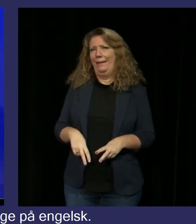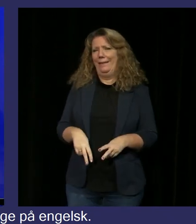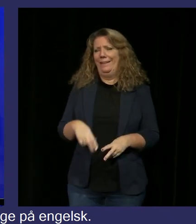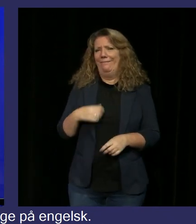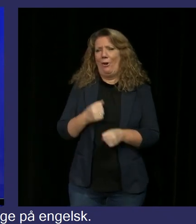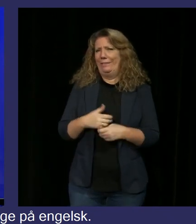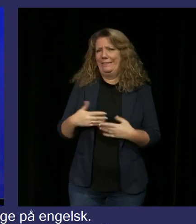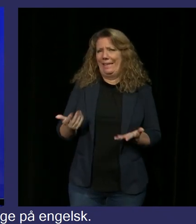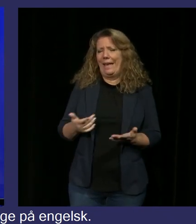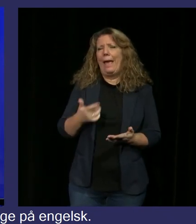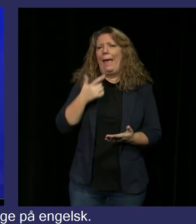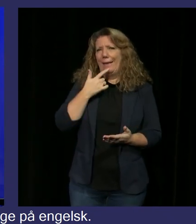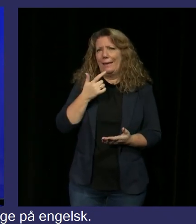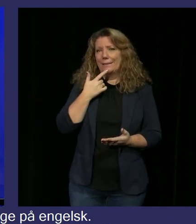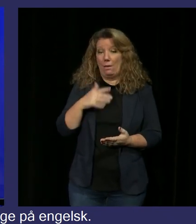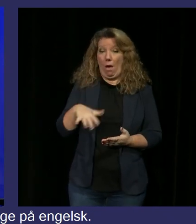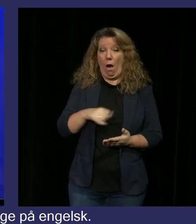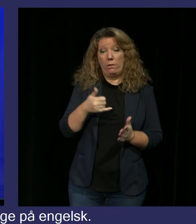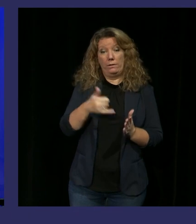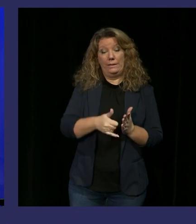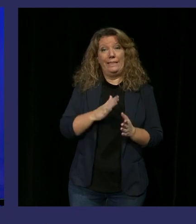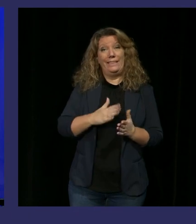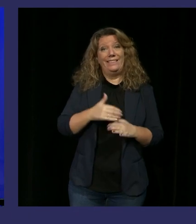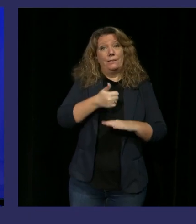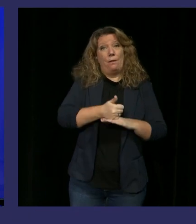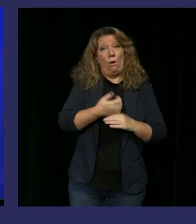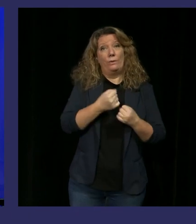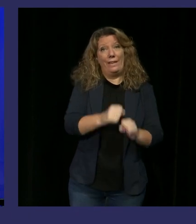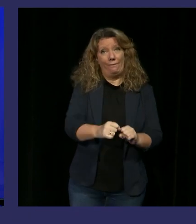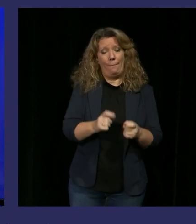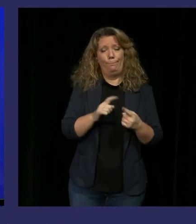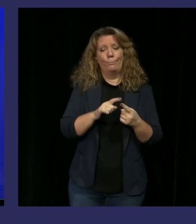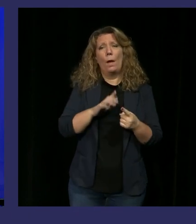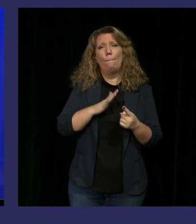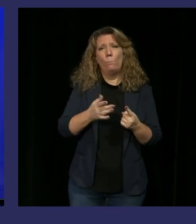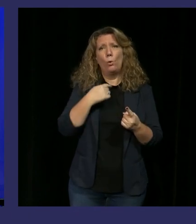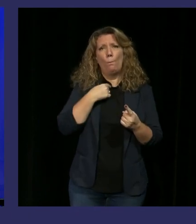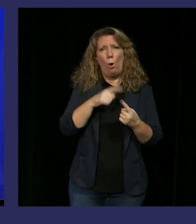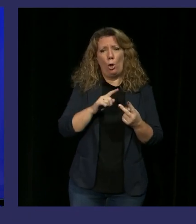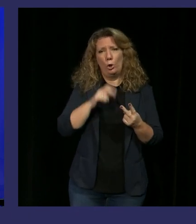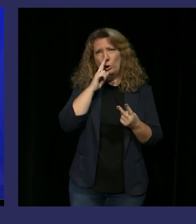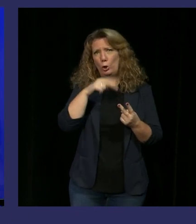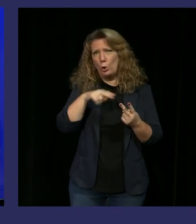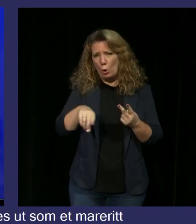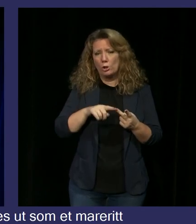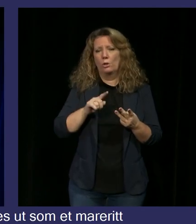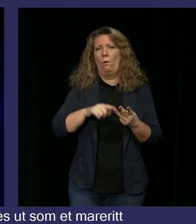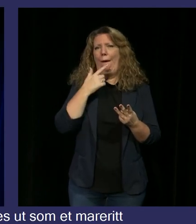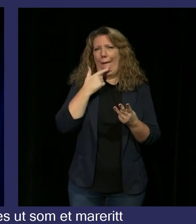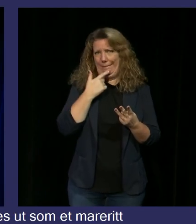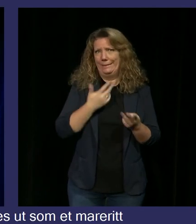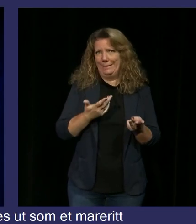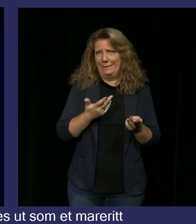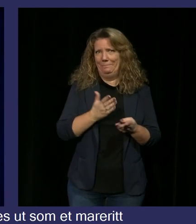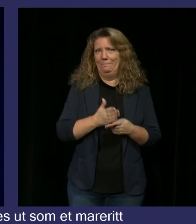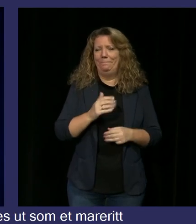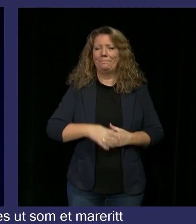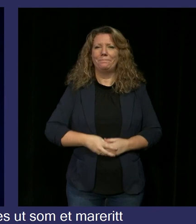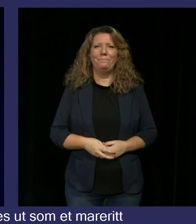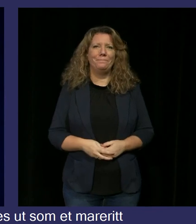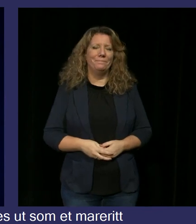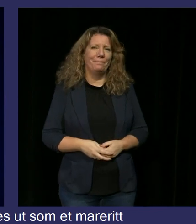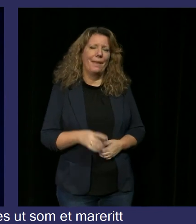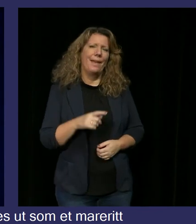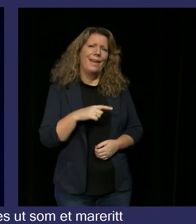Engelsk. Sånn at alt vi har på start og drive, det ligger på bokmål, nynorsk og engelsk. 100% av informasjonen. Og da, ja, vi fikk jo